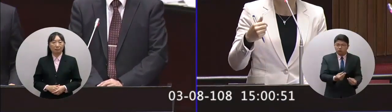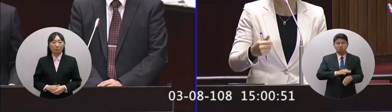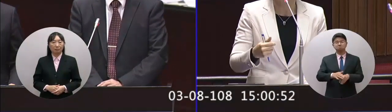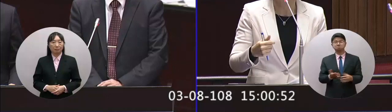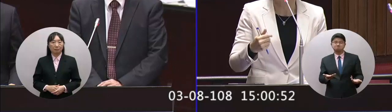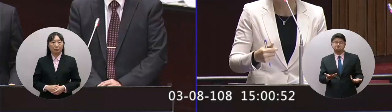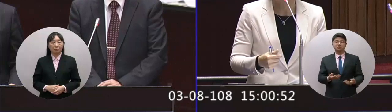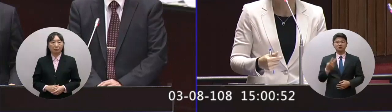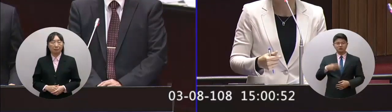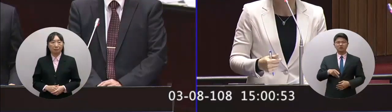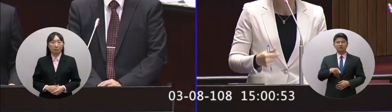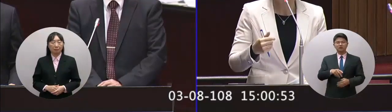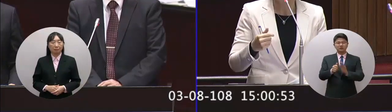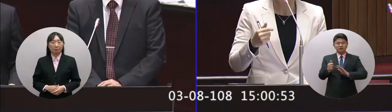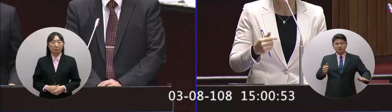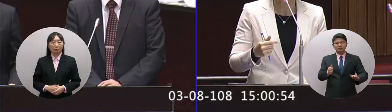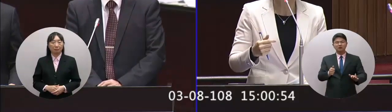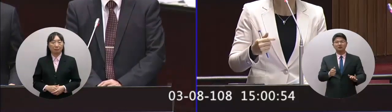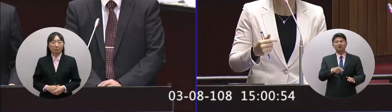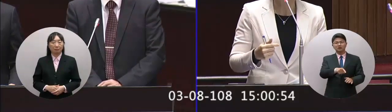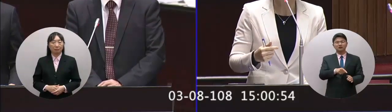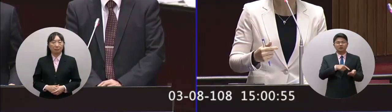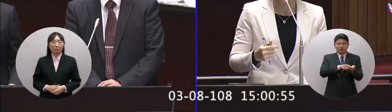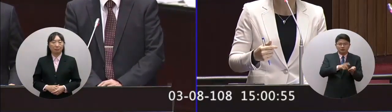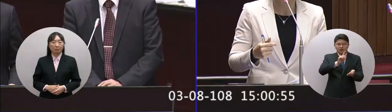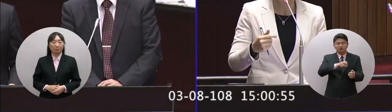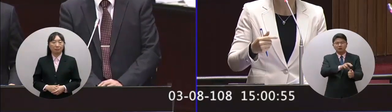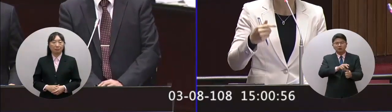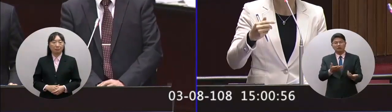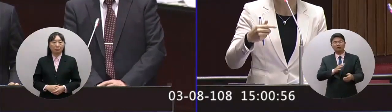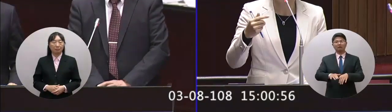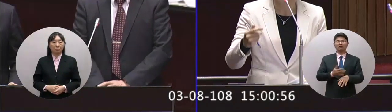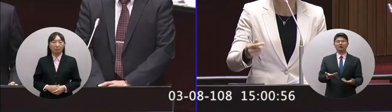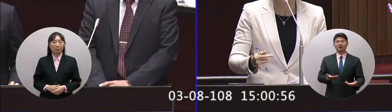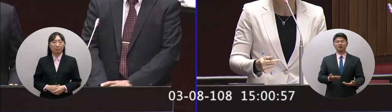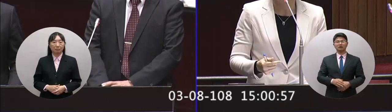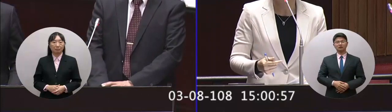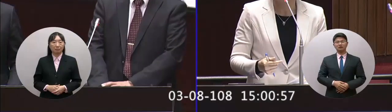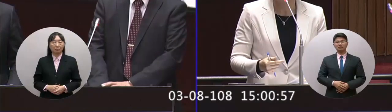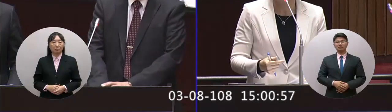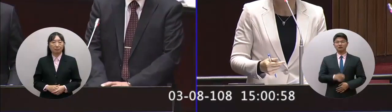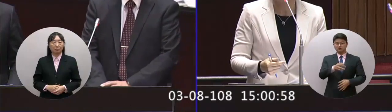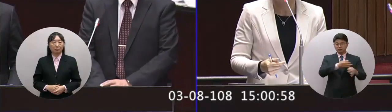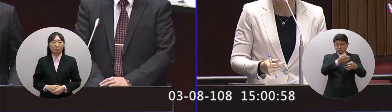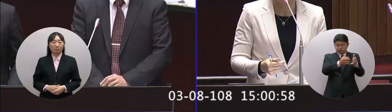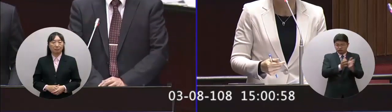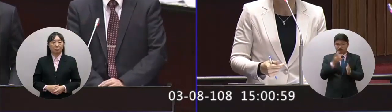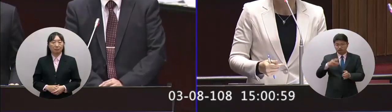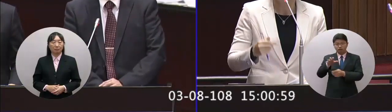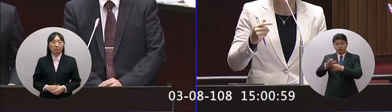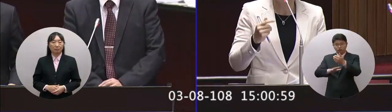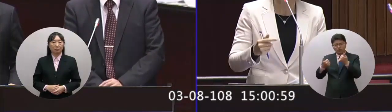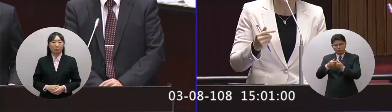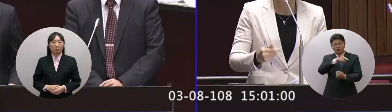这个会影响到这个养殖。所以我希望说经济部也许这个未来是不是也要跟农委会这边共同来配